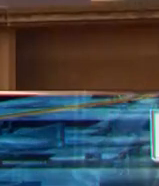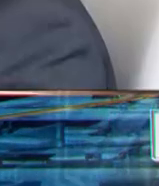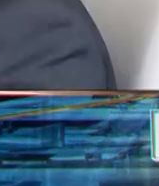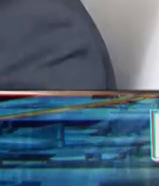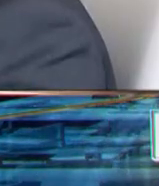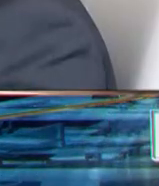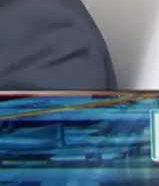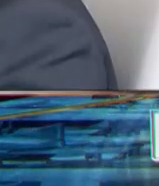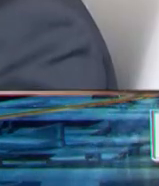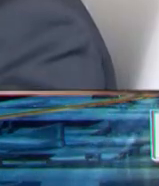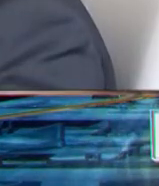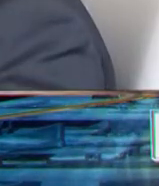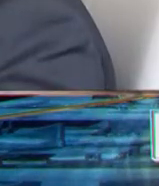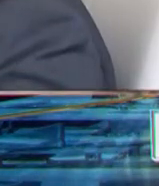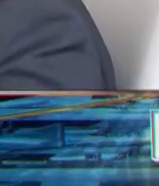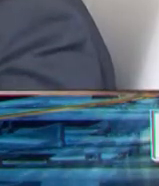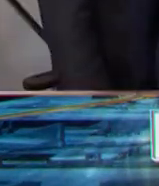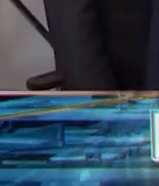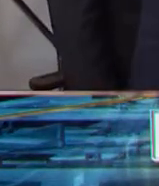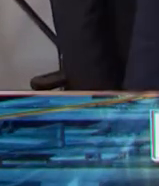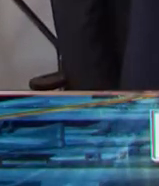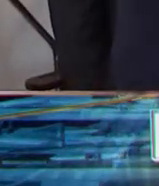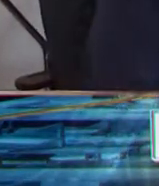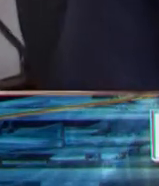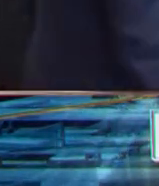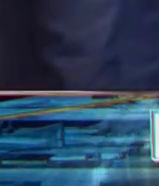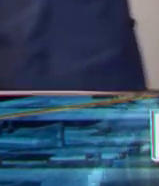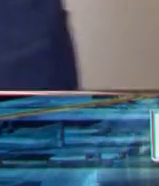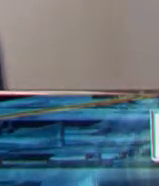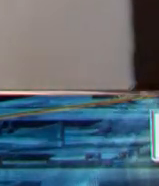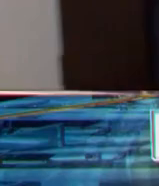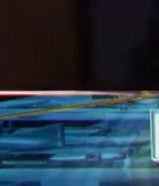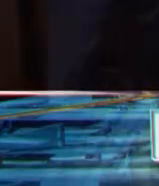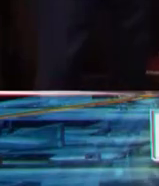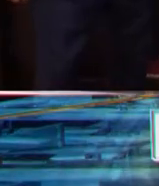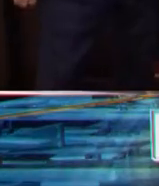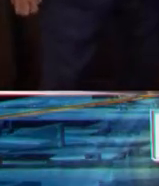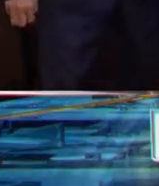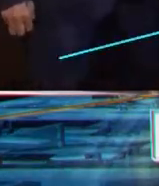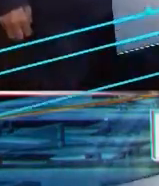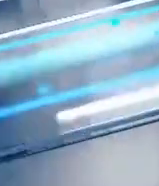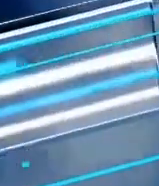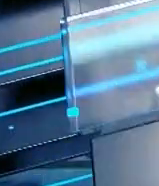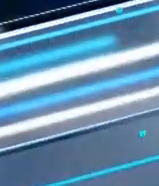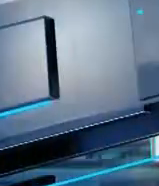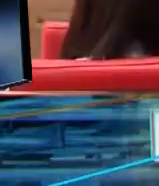Текелі қаласына жаңа әкім тағайындалды. Оны қала тізгінін енді Батыр Молдахметов ұстайды.